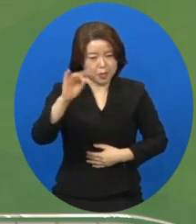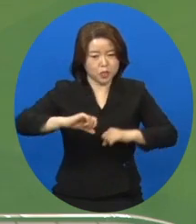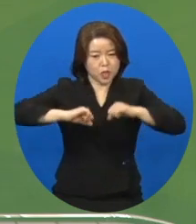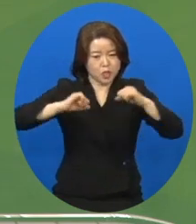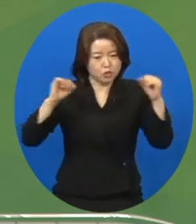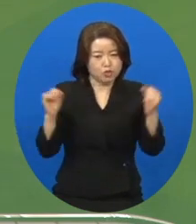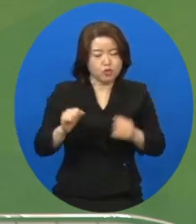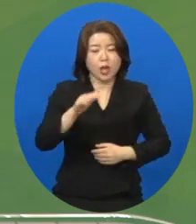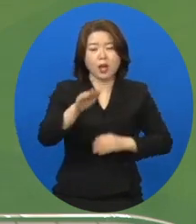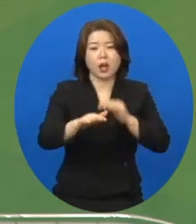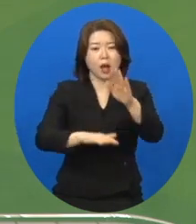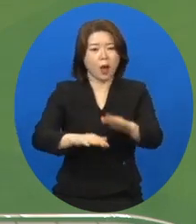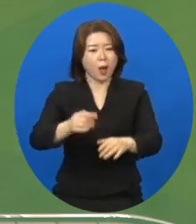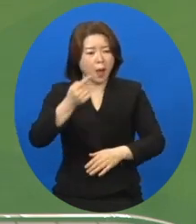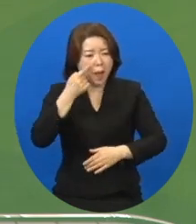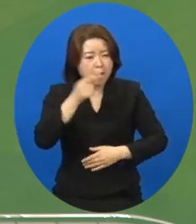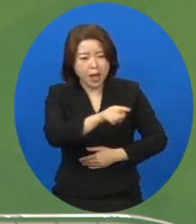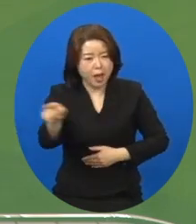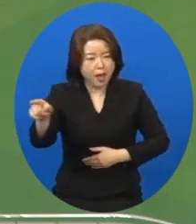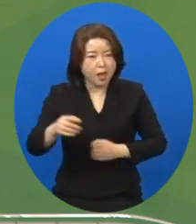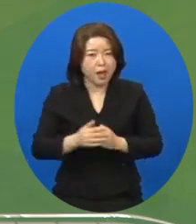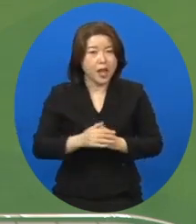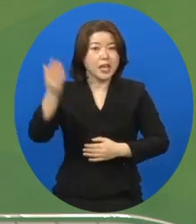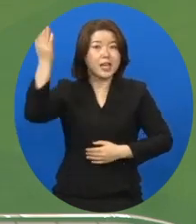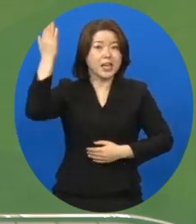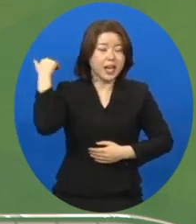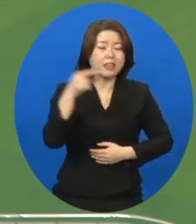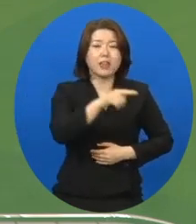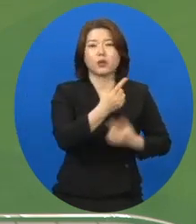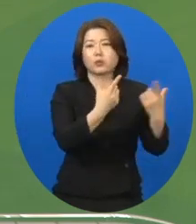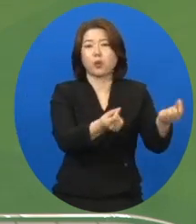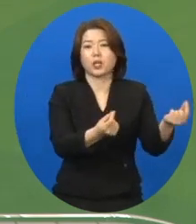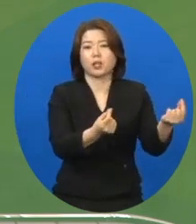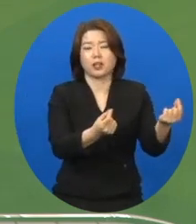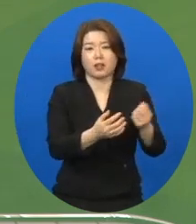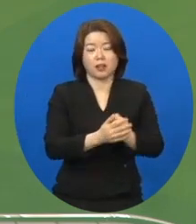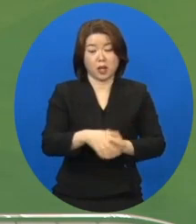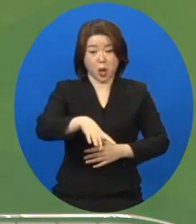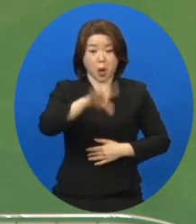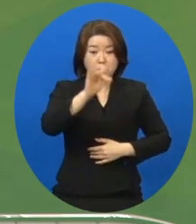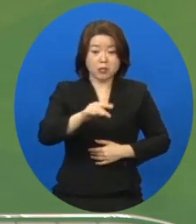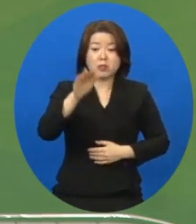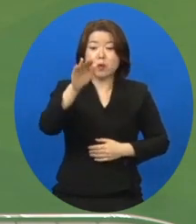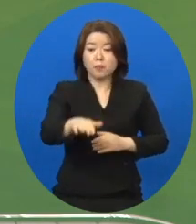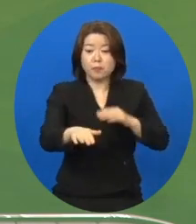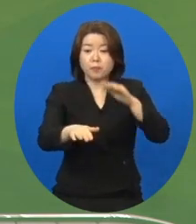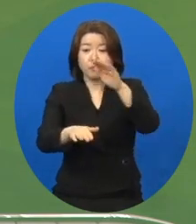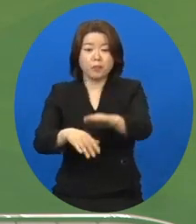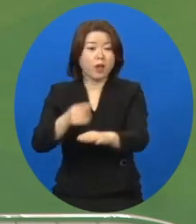내디디라. 가데사 바네아 때와 똑같아요. 먼저 걸음을 내디디라.